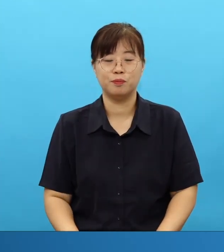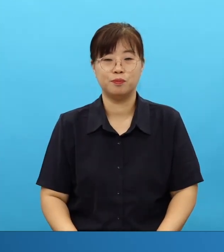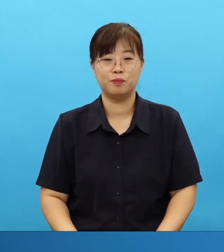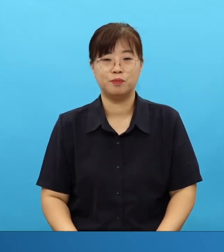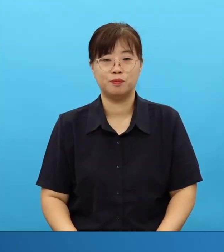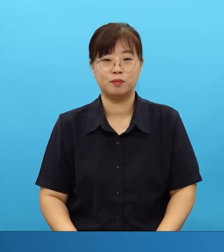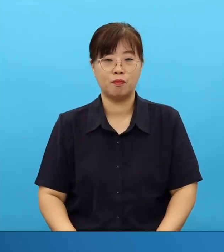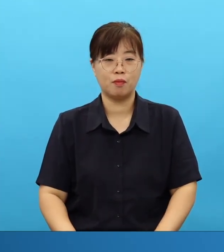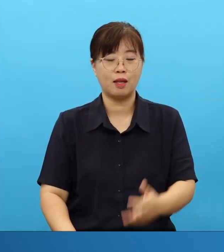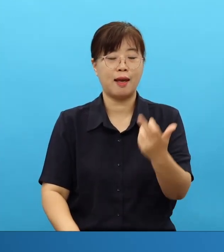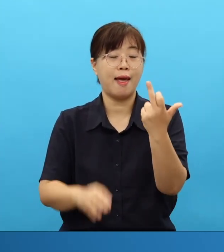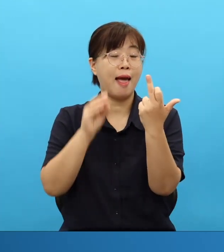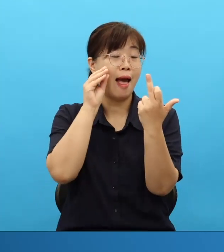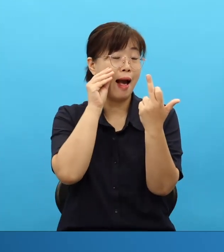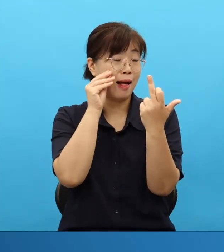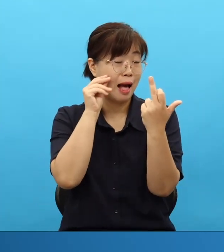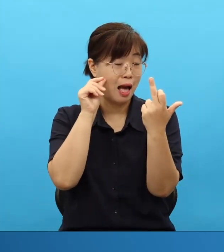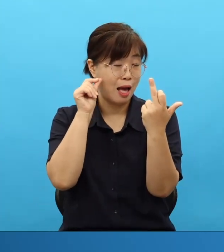이걸 기도라는